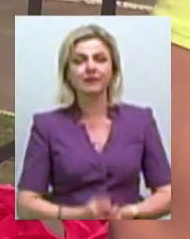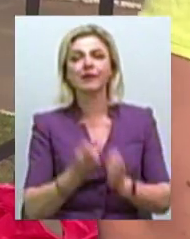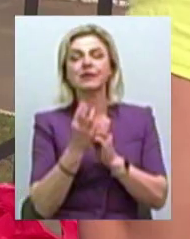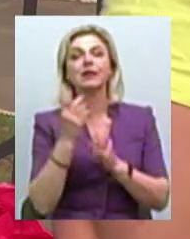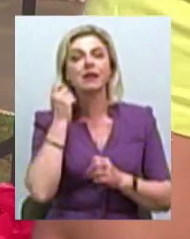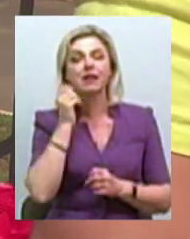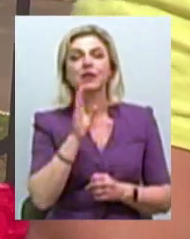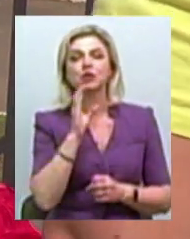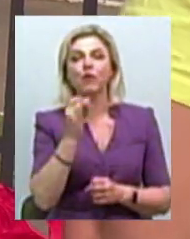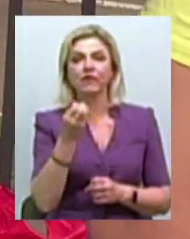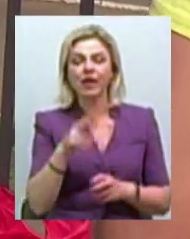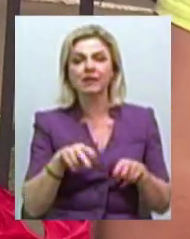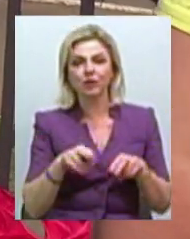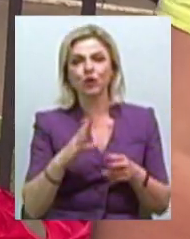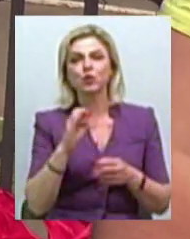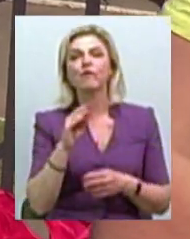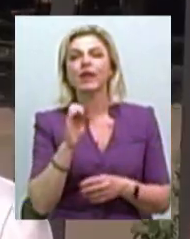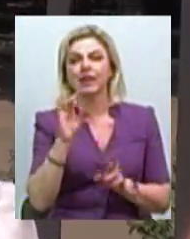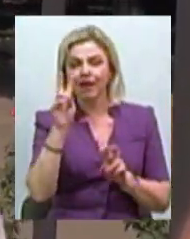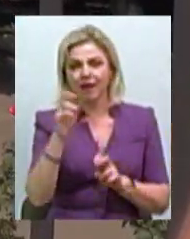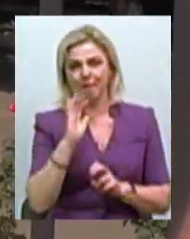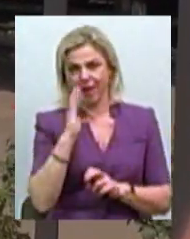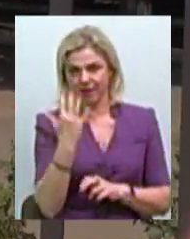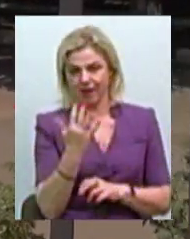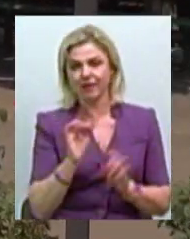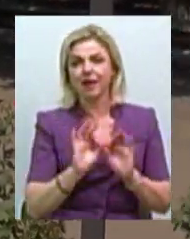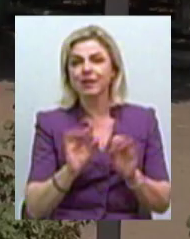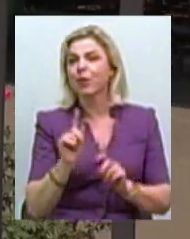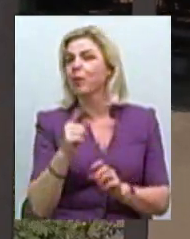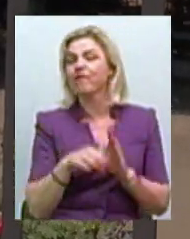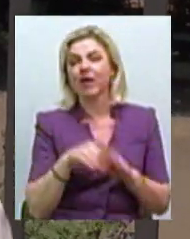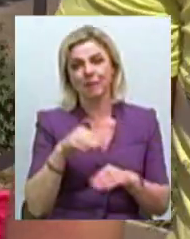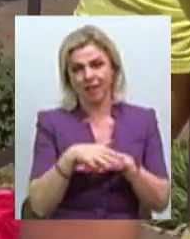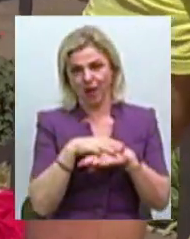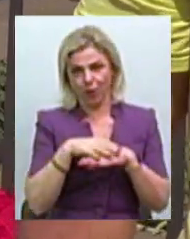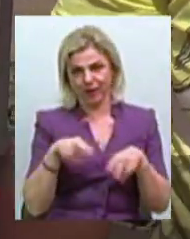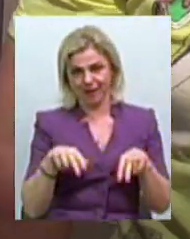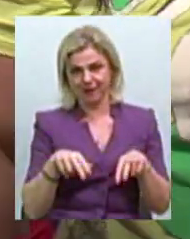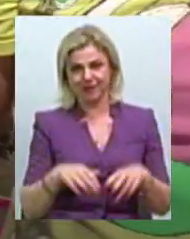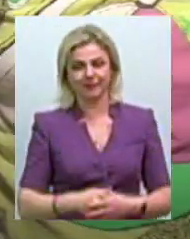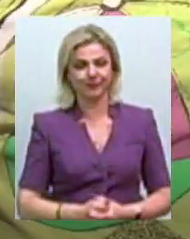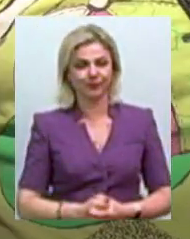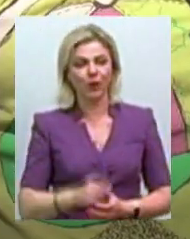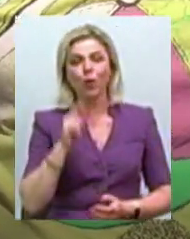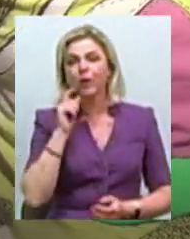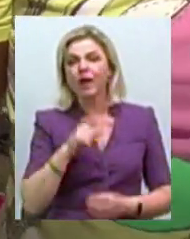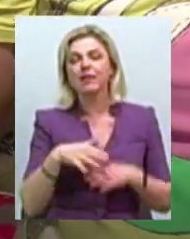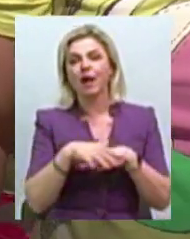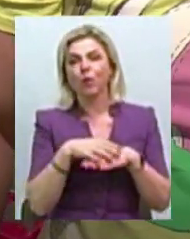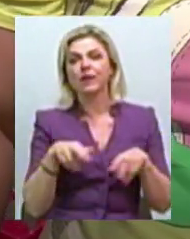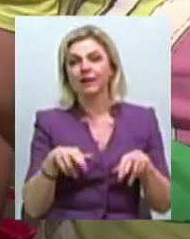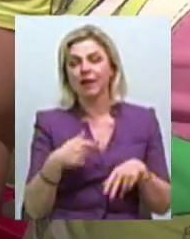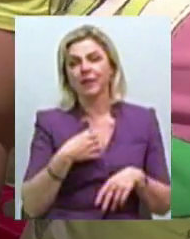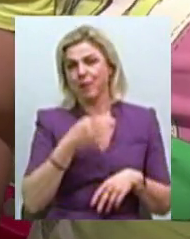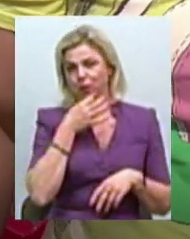Річна Софія Герасимець танцює у сувенірі 5 років. Розповіла, чому обрала саме народні танці. Українські народні танці мені подобаються,